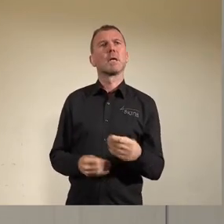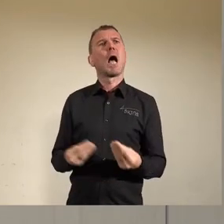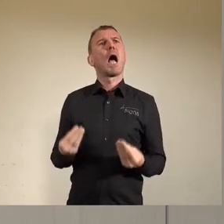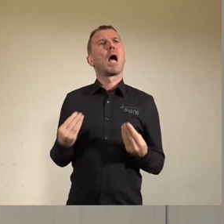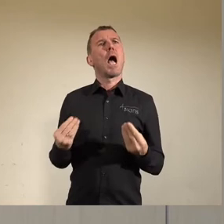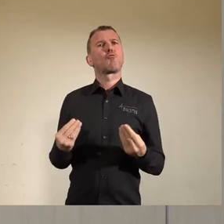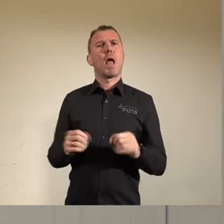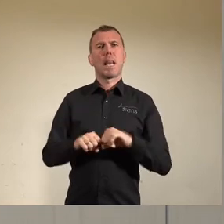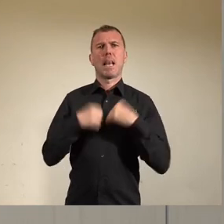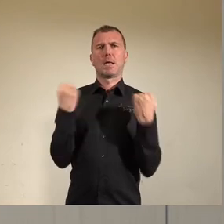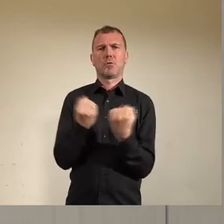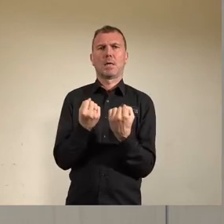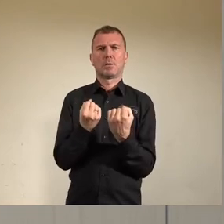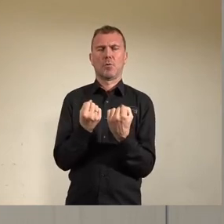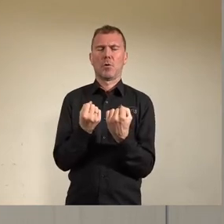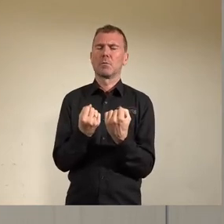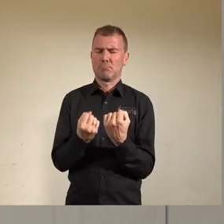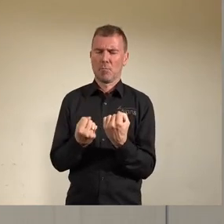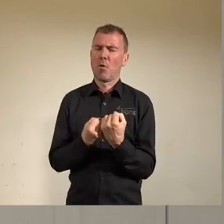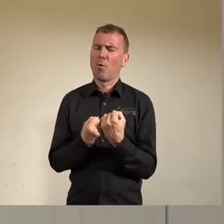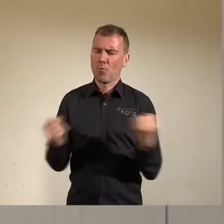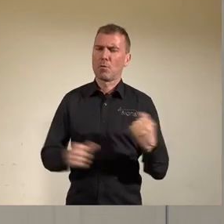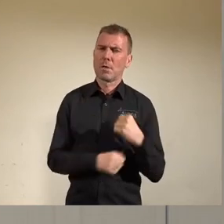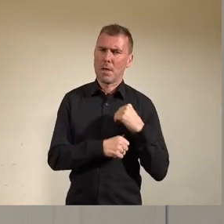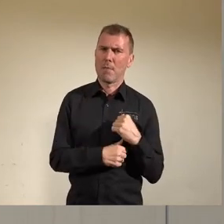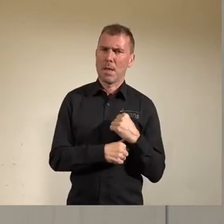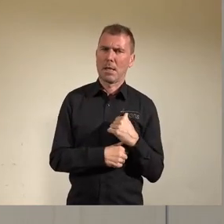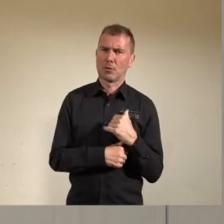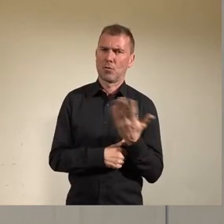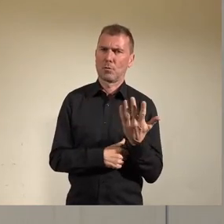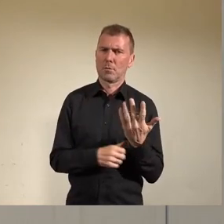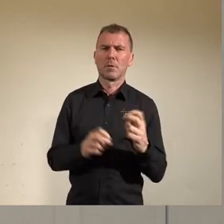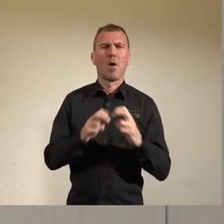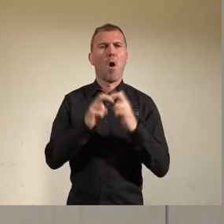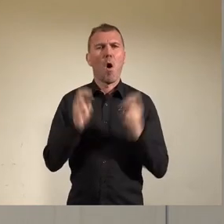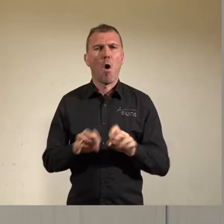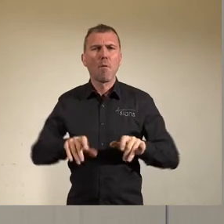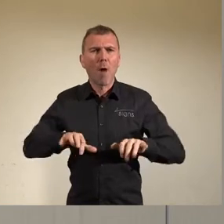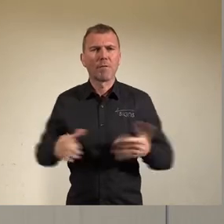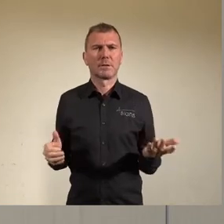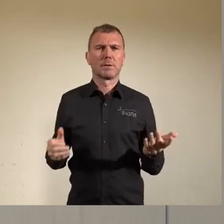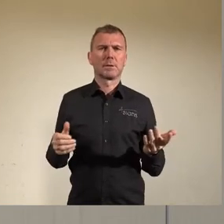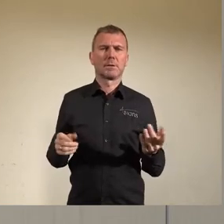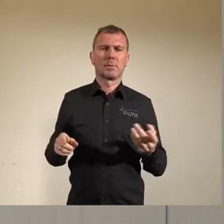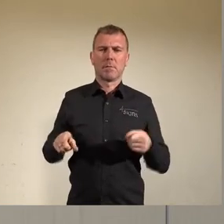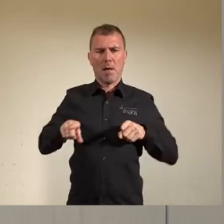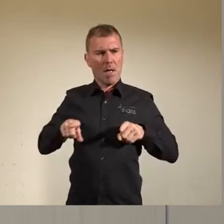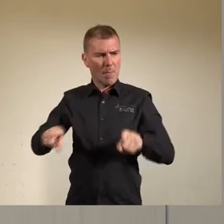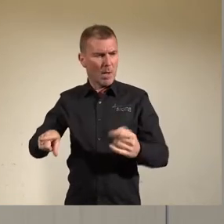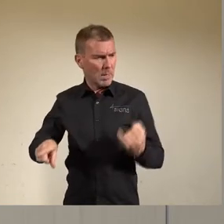aktuelle Situation eine große Belastung dar. Homeoffice, parallel dazu